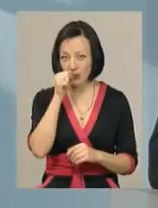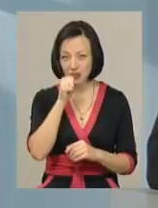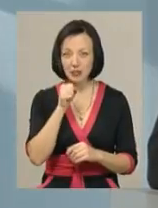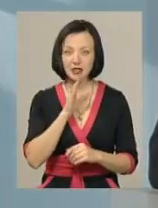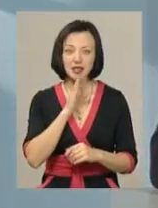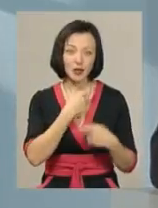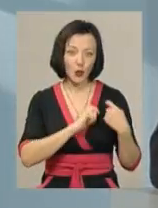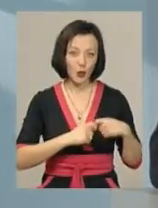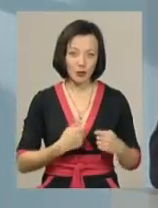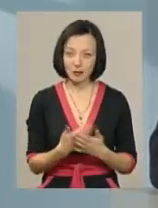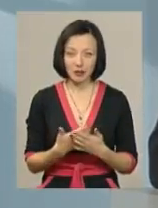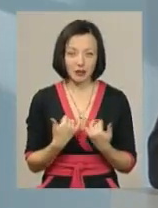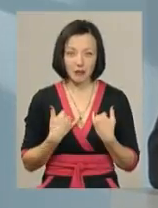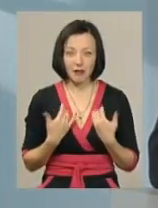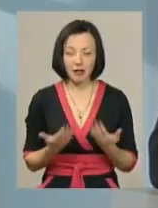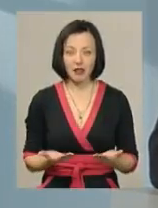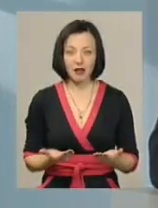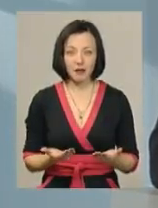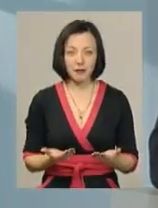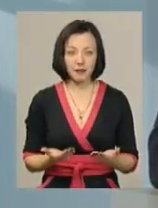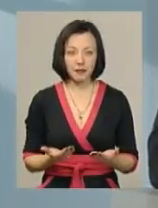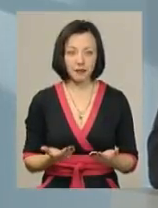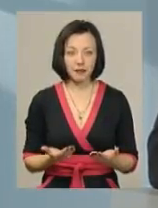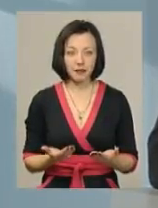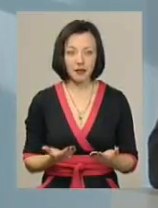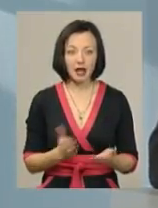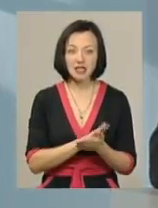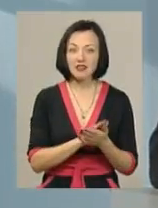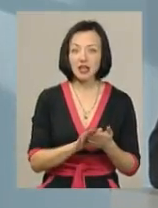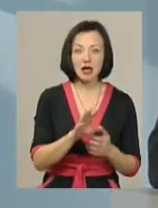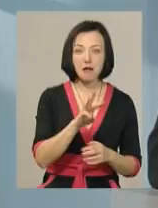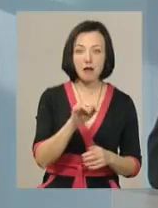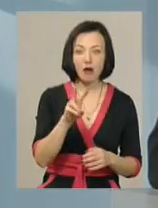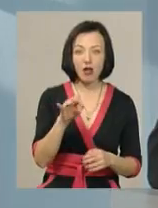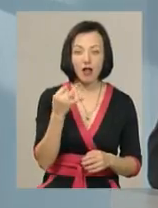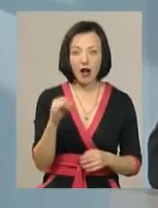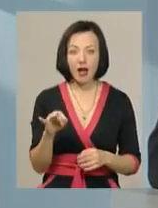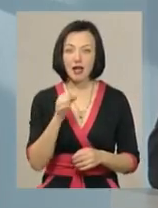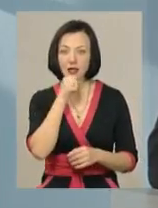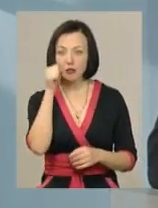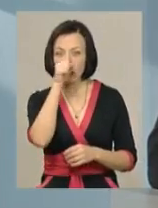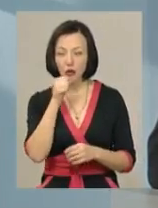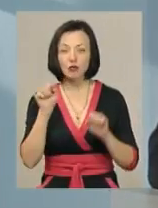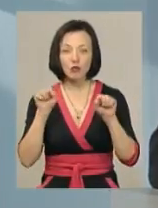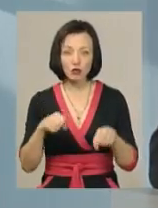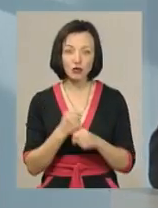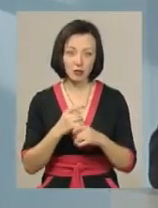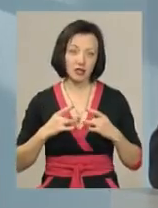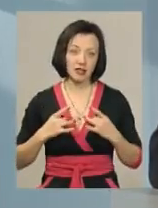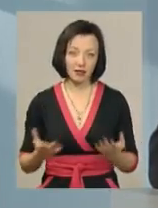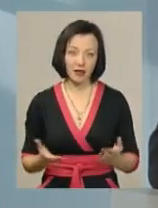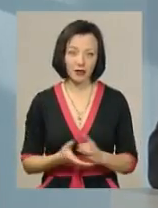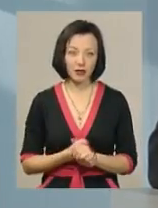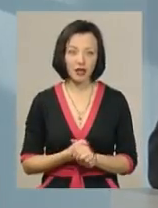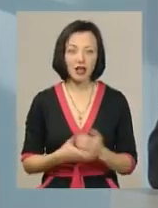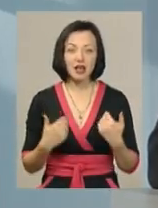снігуринці і наприклад для мене і Святий Миколай і Дід Мороз - це ті Герої які можуть зробити свято